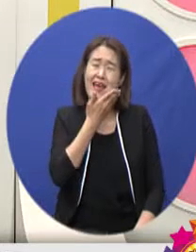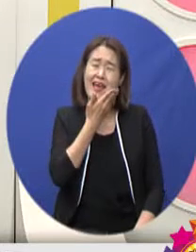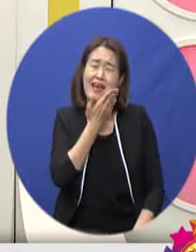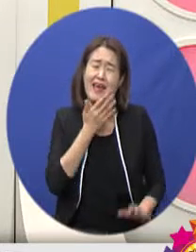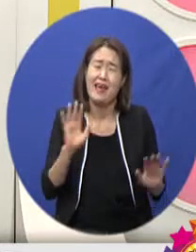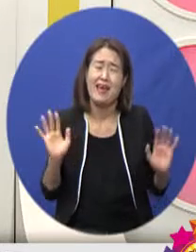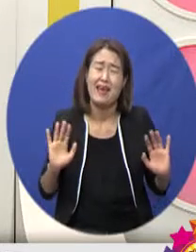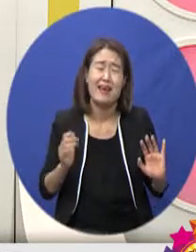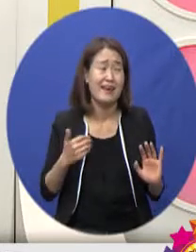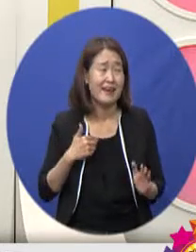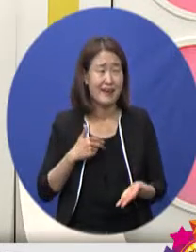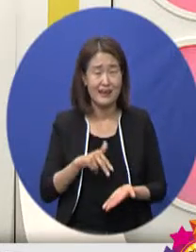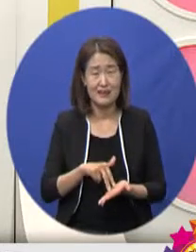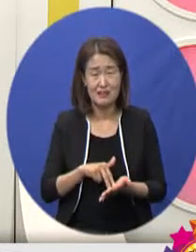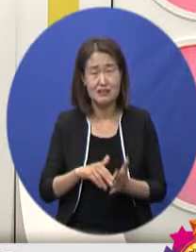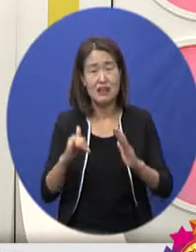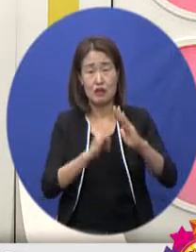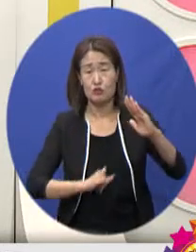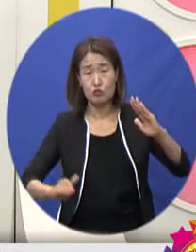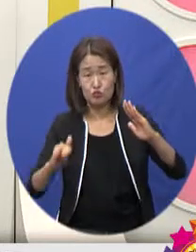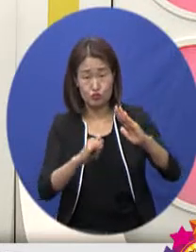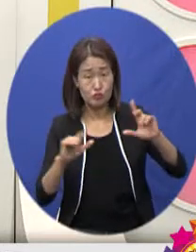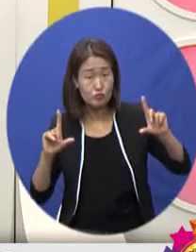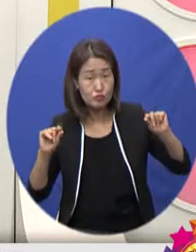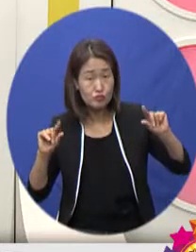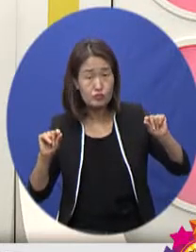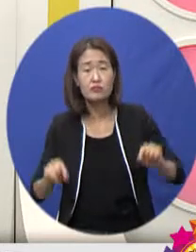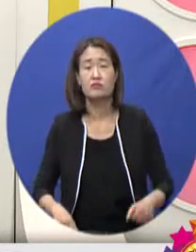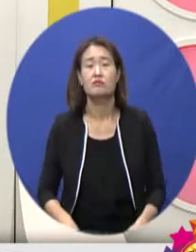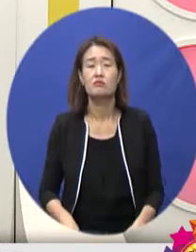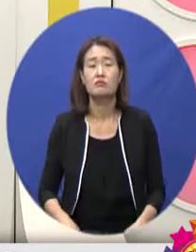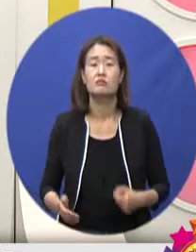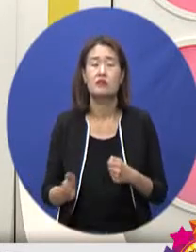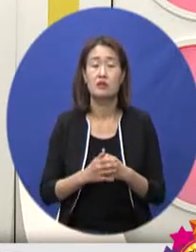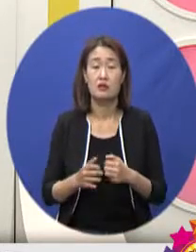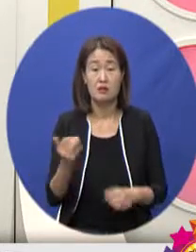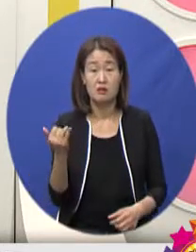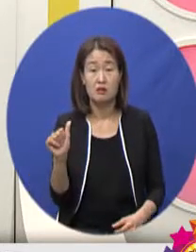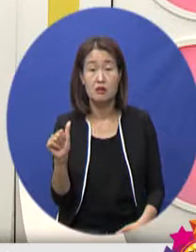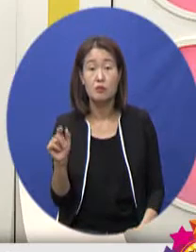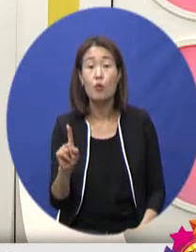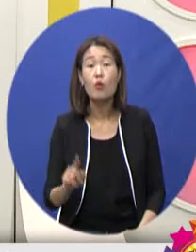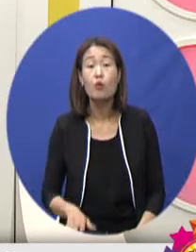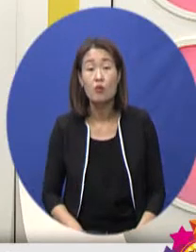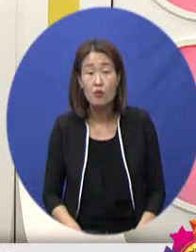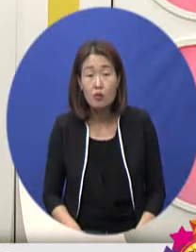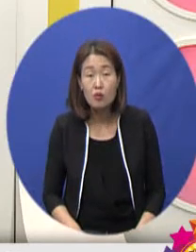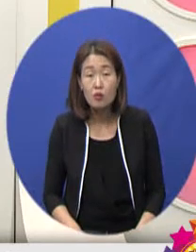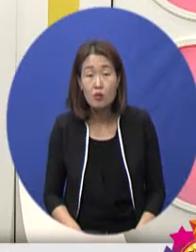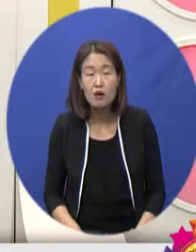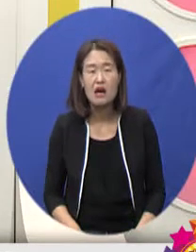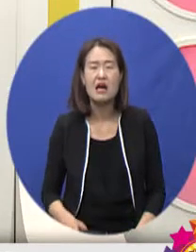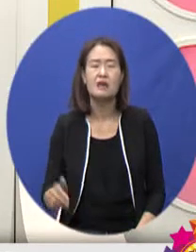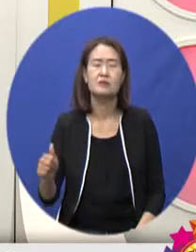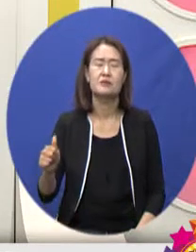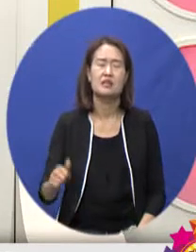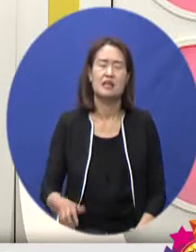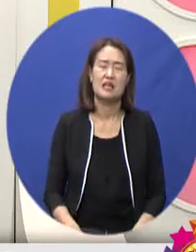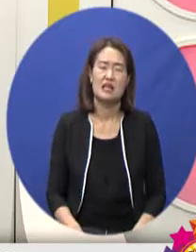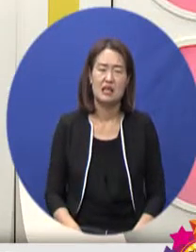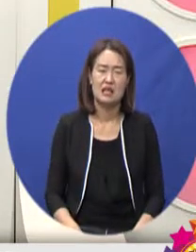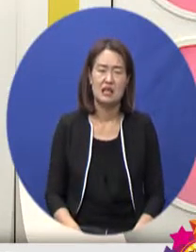예뻐해가지고 가족이죠 뭐. 그러니까요. 네. 그 혹시 수컷이에요? 네.